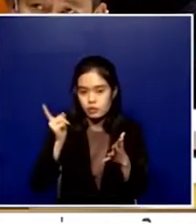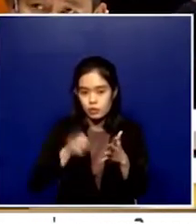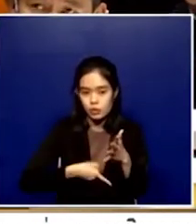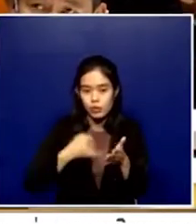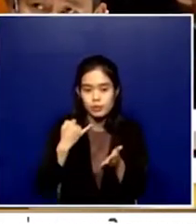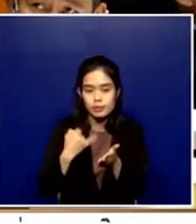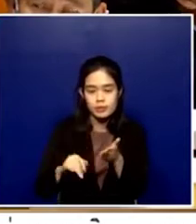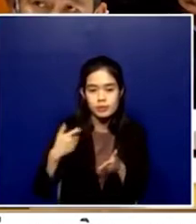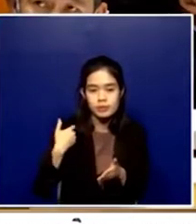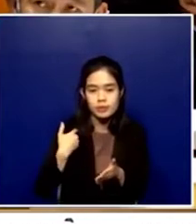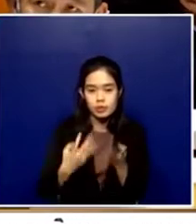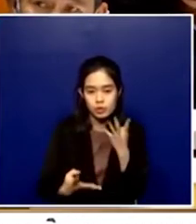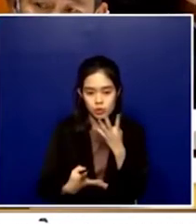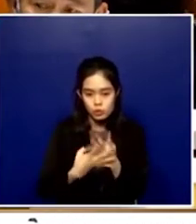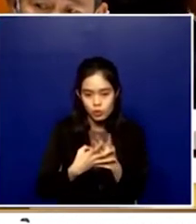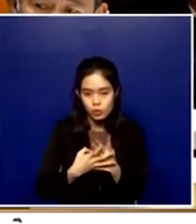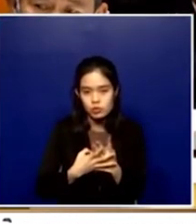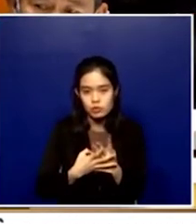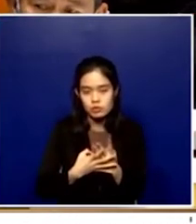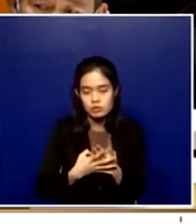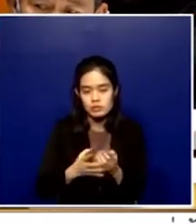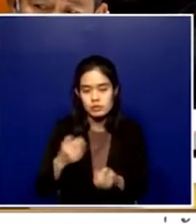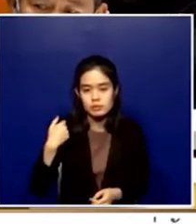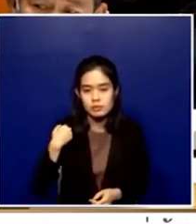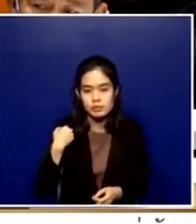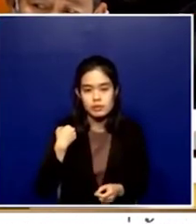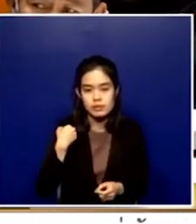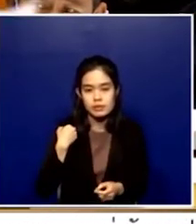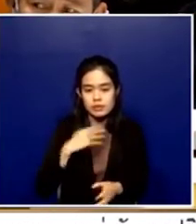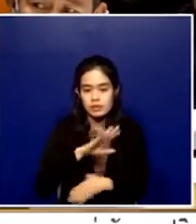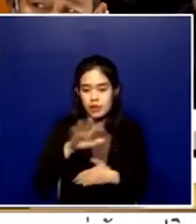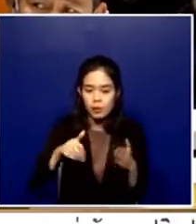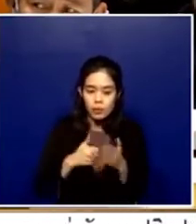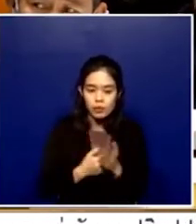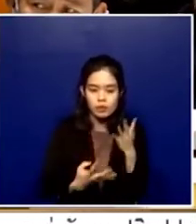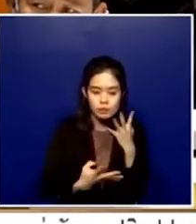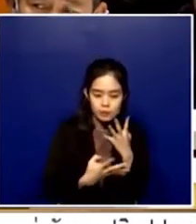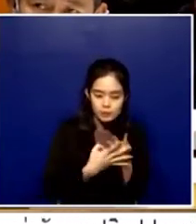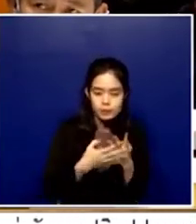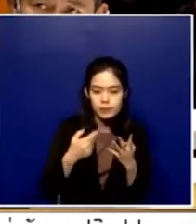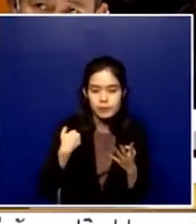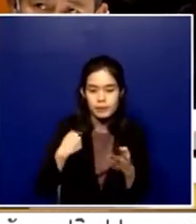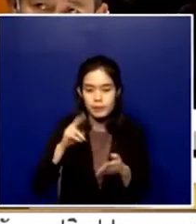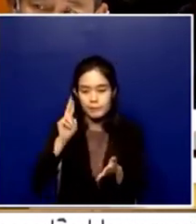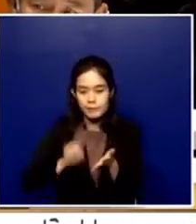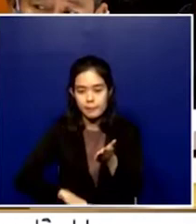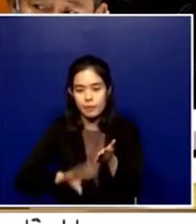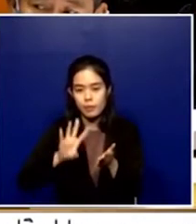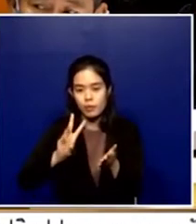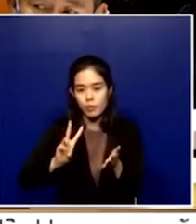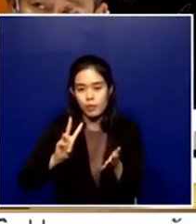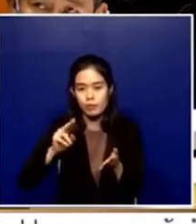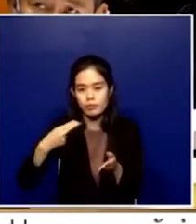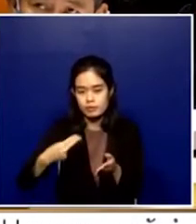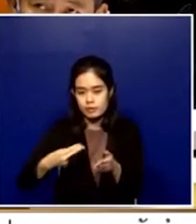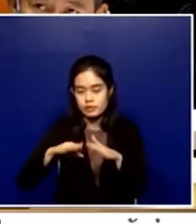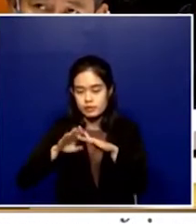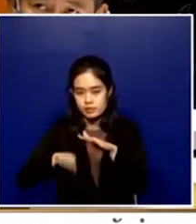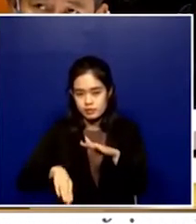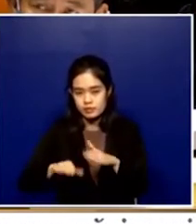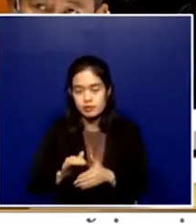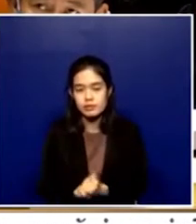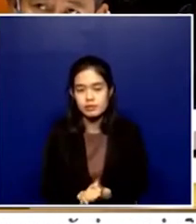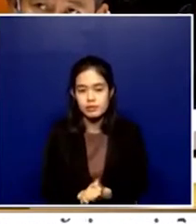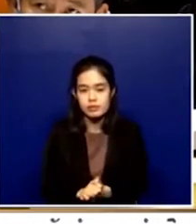9 จำคุกไม่เกินกระทงละ 3 ปีหรอปรบไม่เกิน 6, บาทคิดเป็โทษจำคุก 76